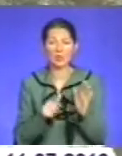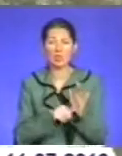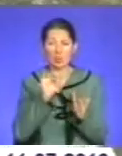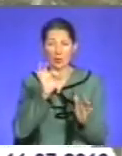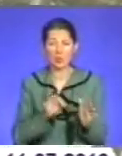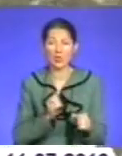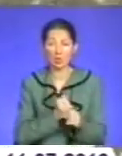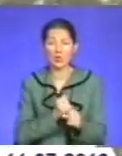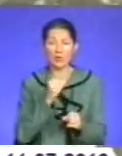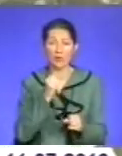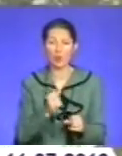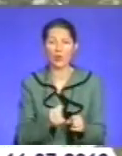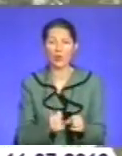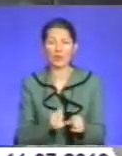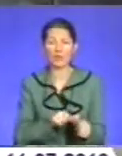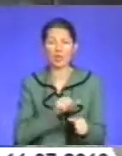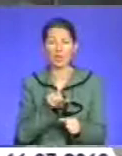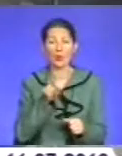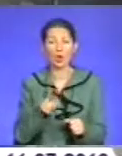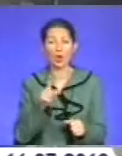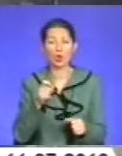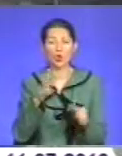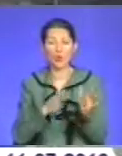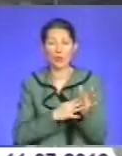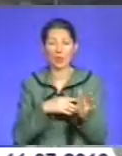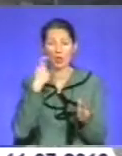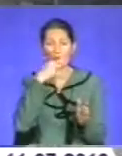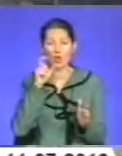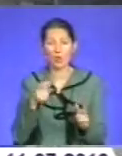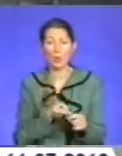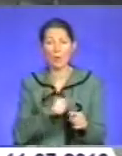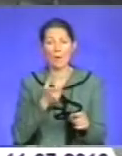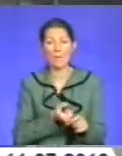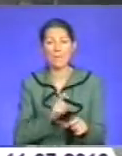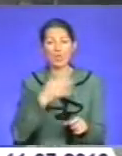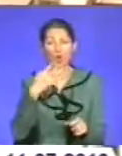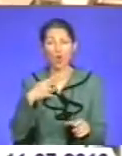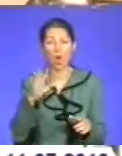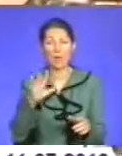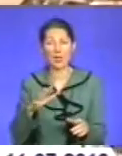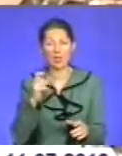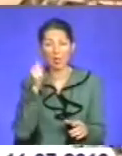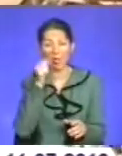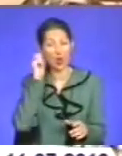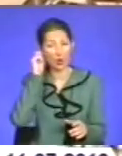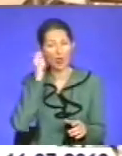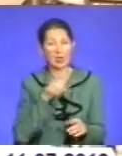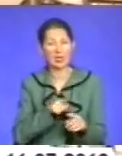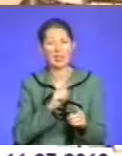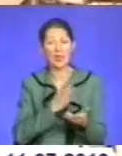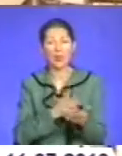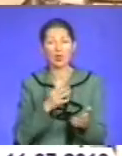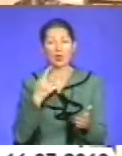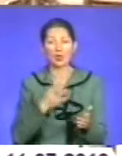76% працевлаштовано. Крім того, 109 особам, яким більше 45 років і які мають страховий стаж не